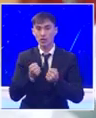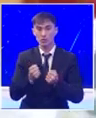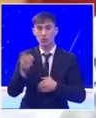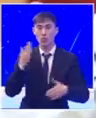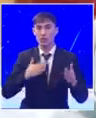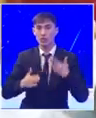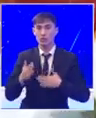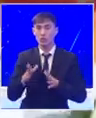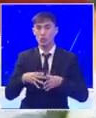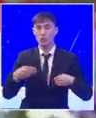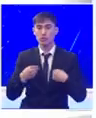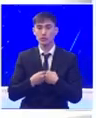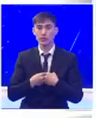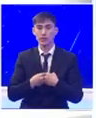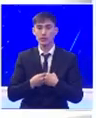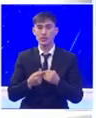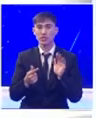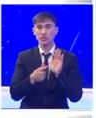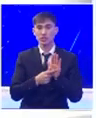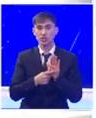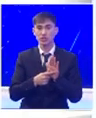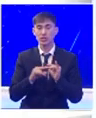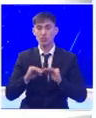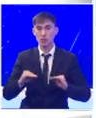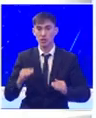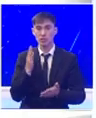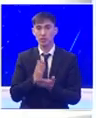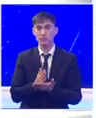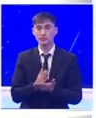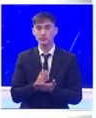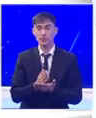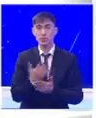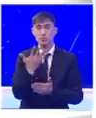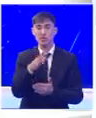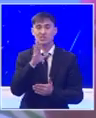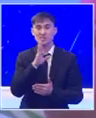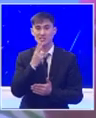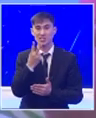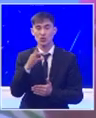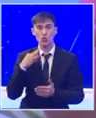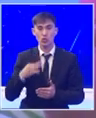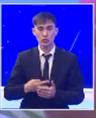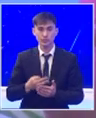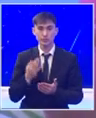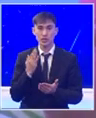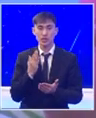қуаныштымын. Отбасымда 7 перзентім бар. 5 қыз, 2 ұл.